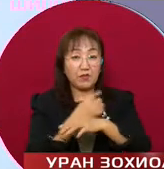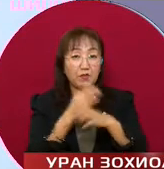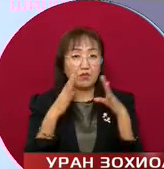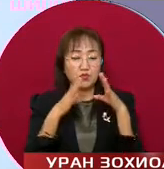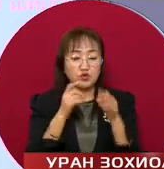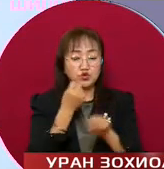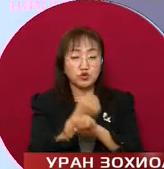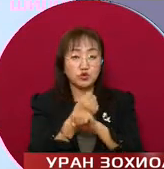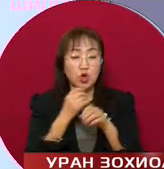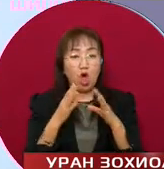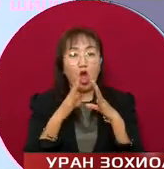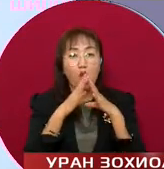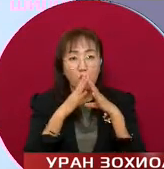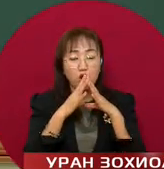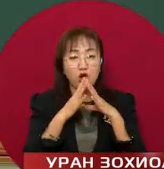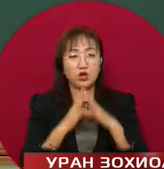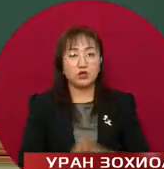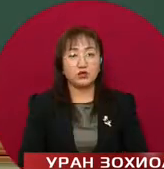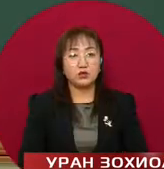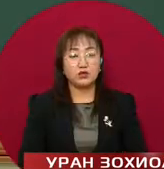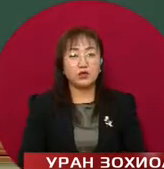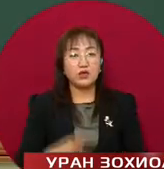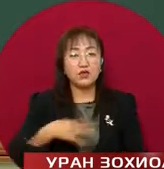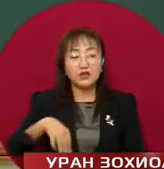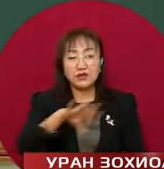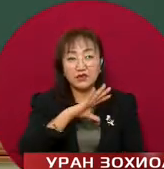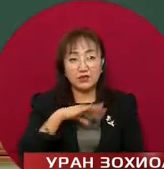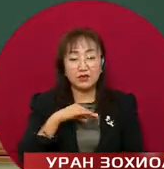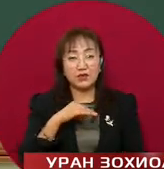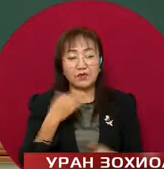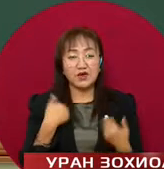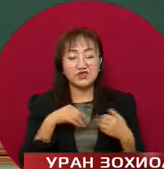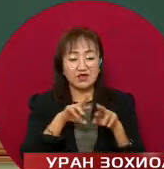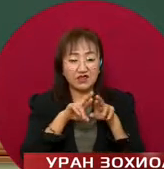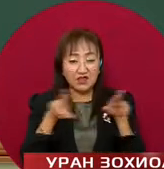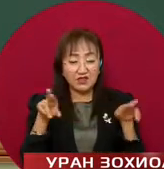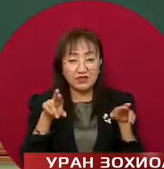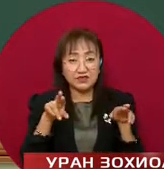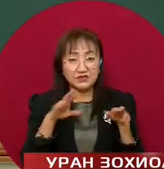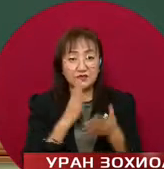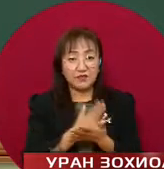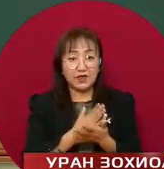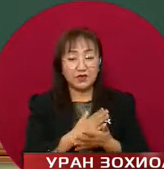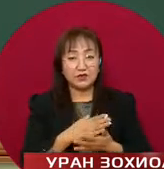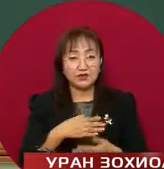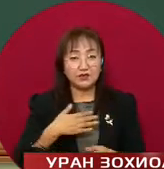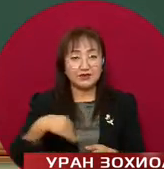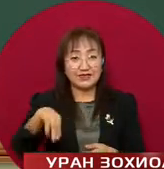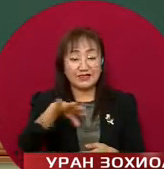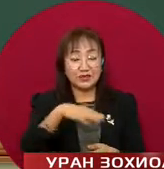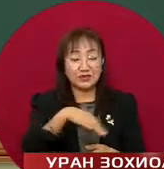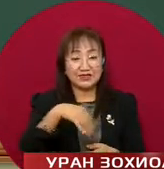За эдгээр уран дүрслүүдийг багш нь ялган тэмдэглсэн байна. Сурагч та бүгдийн